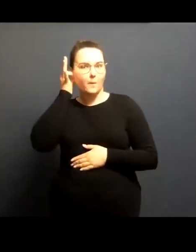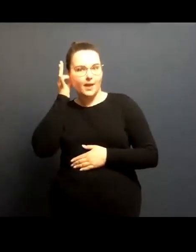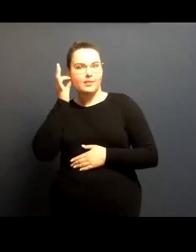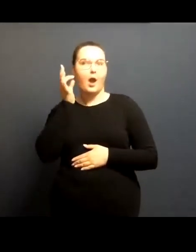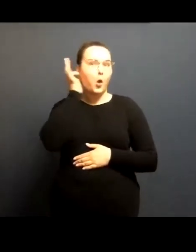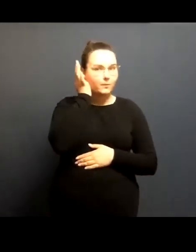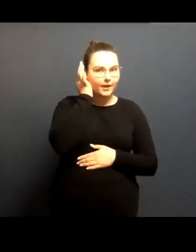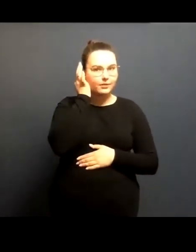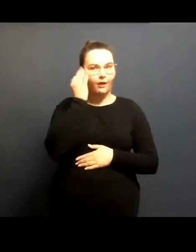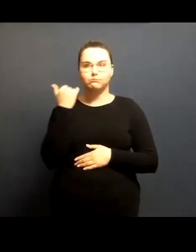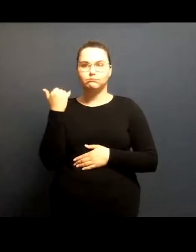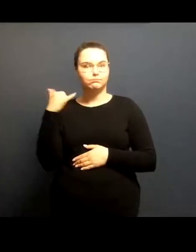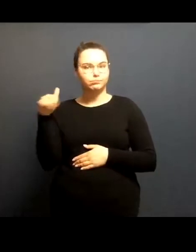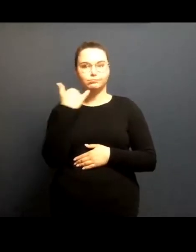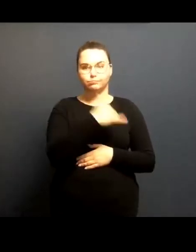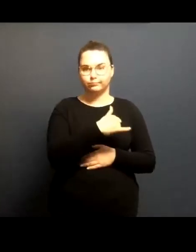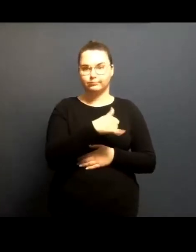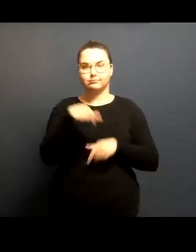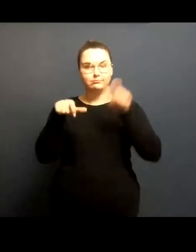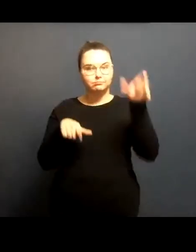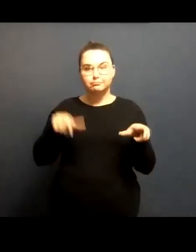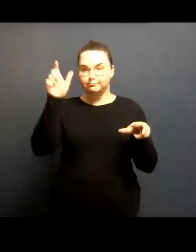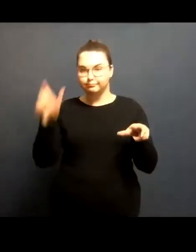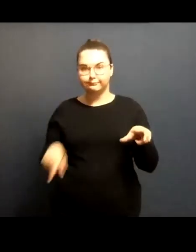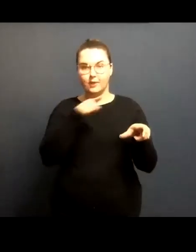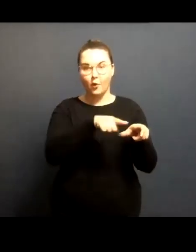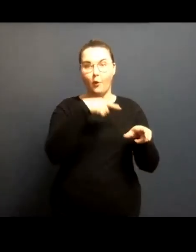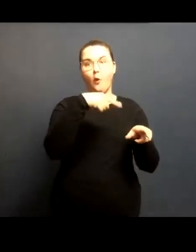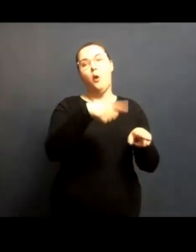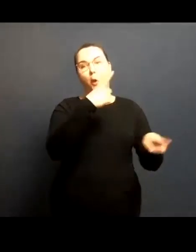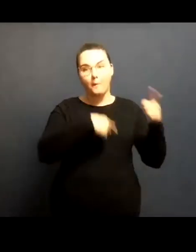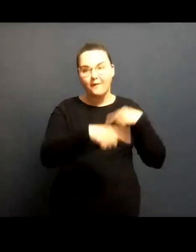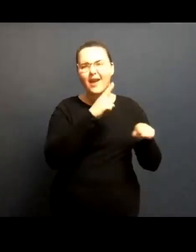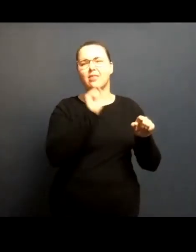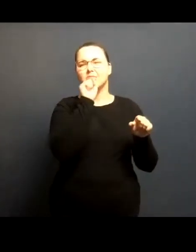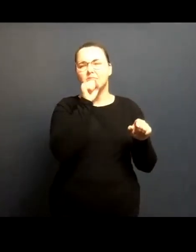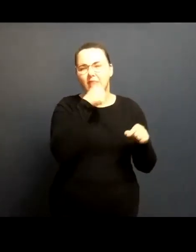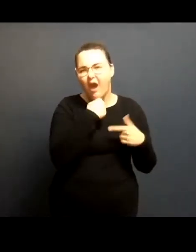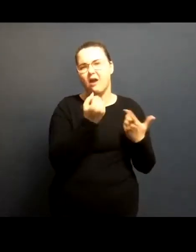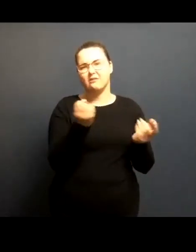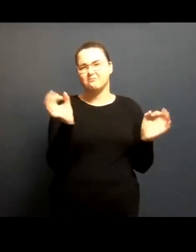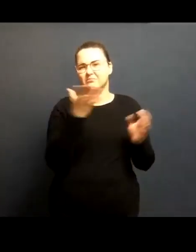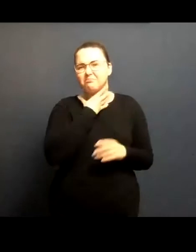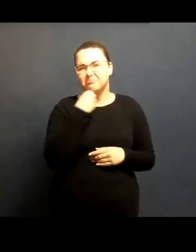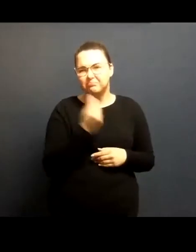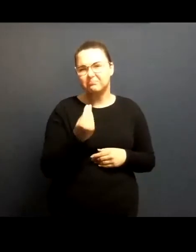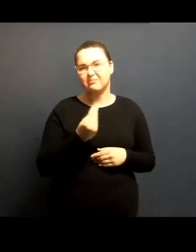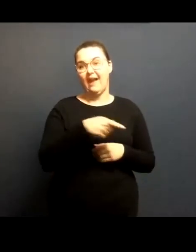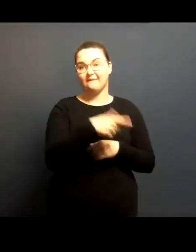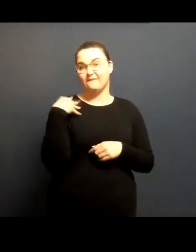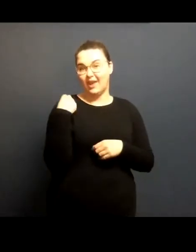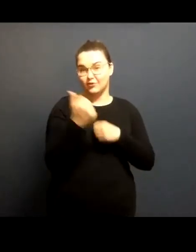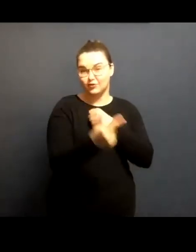w wieku 62 lat i mówi o starości, o obrzydocie, o rozczarowaniu, o obrzydliwości, a druga jest w wieku 65